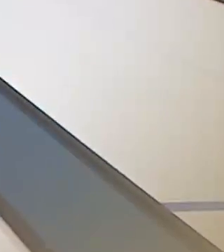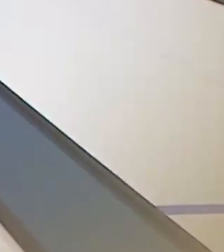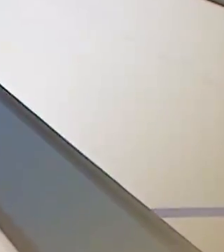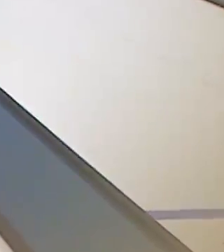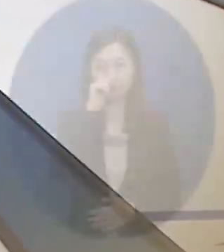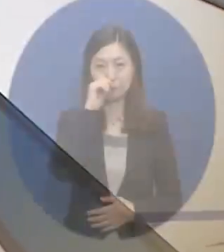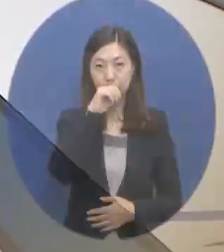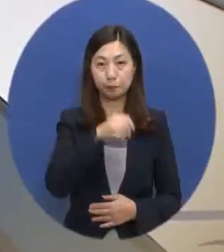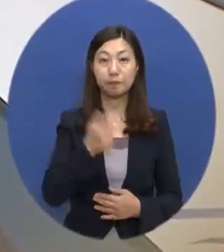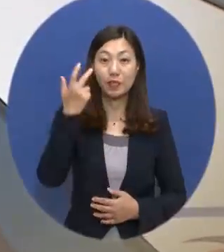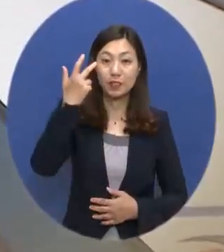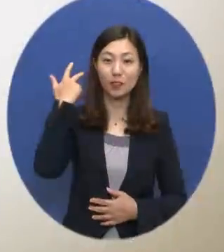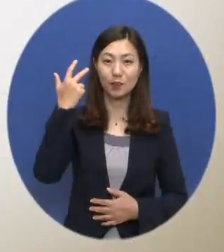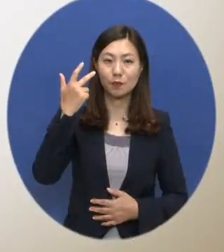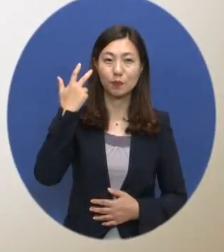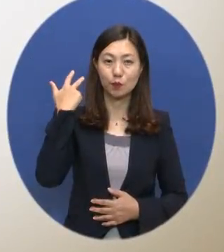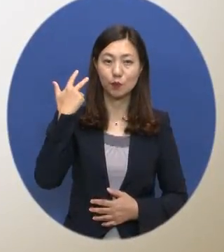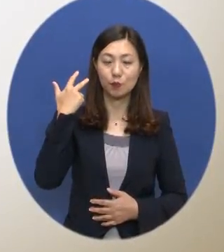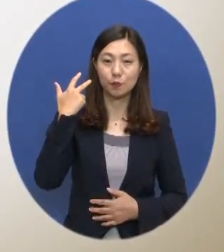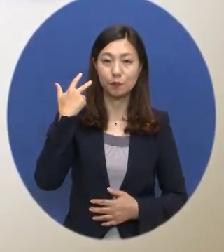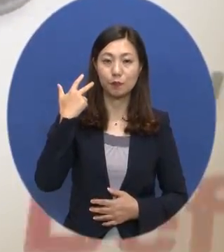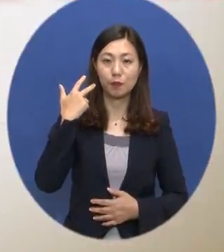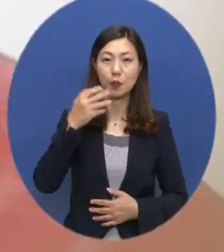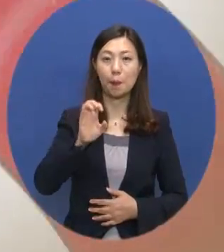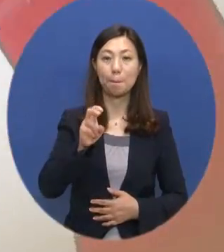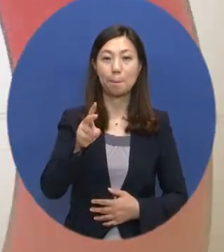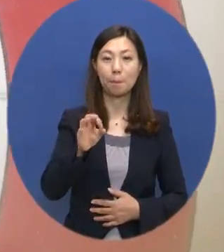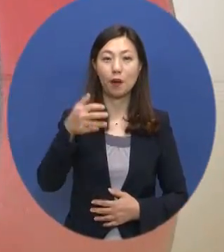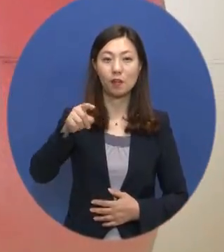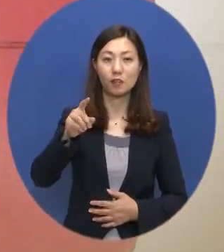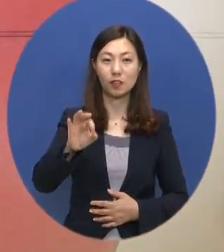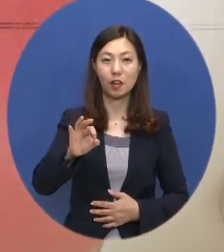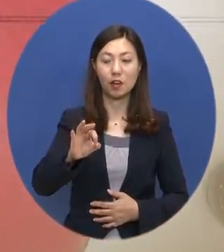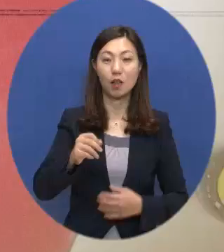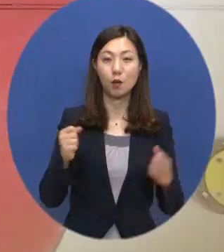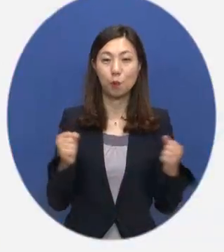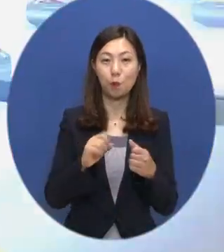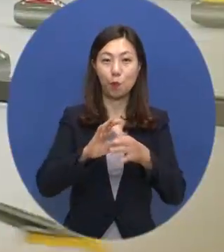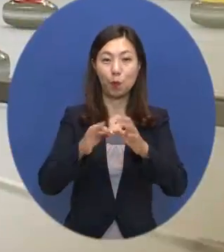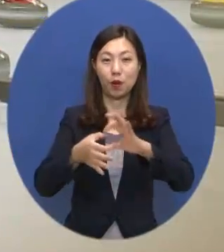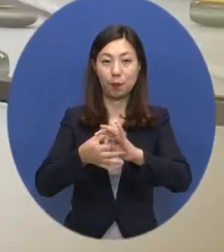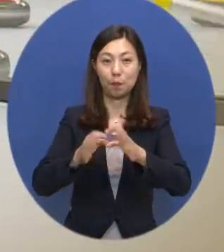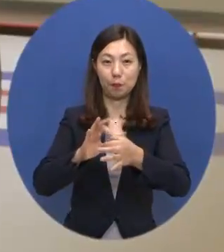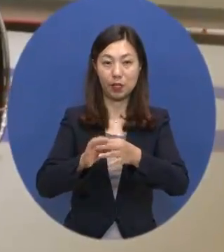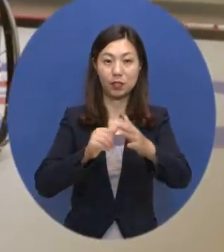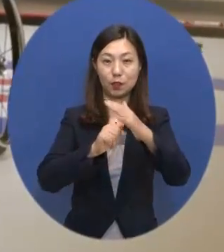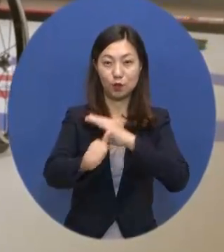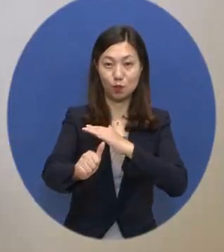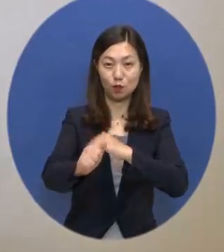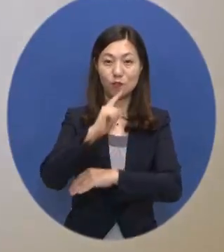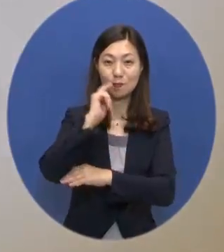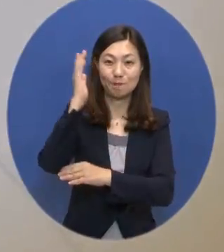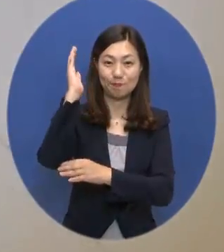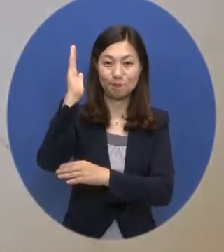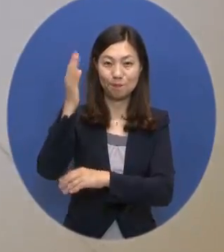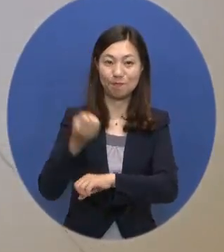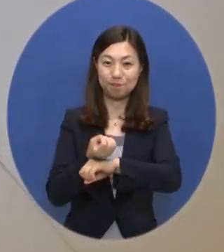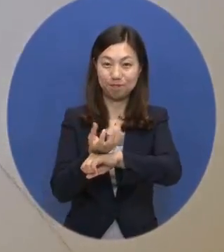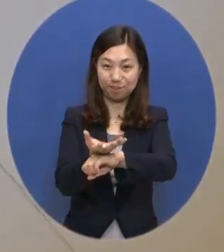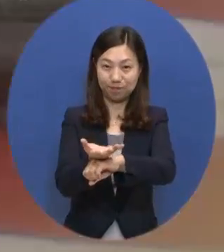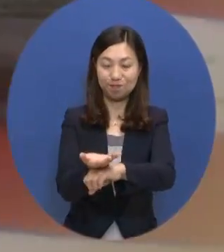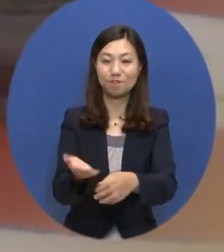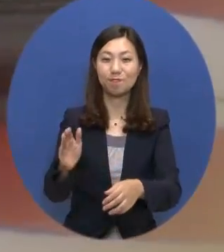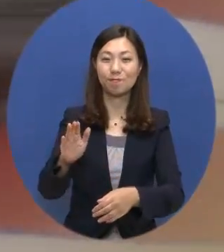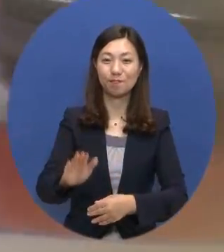지난주 평창 동계 패럴림픽을 앞두고 막바지 훈련에 한창인 휠체어 컬링 국가대표팀 선수들의 이야기를 함께